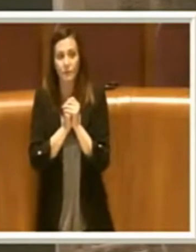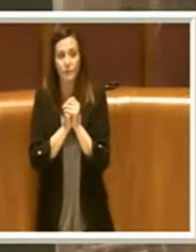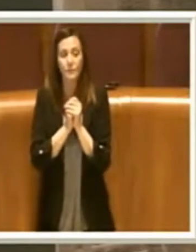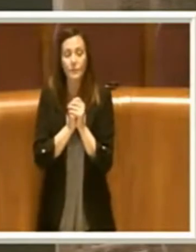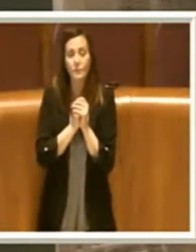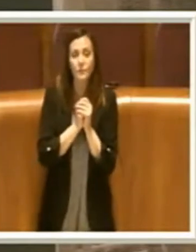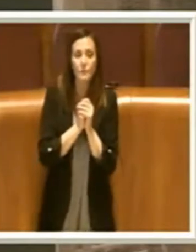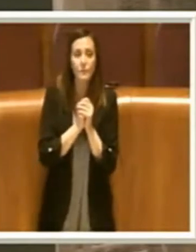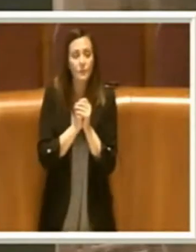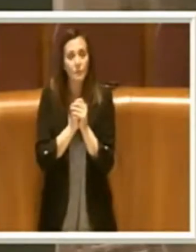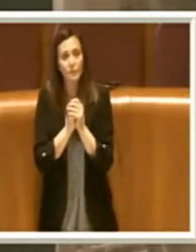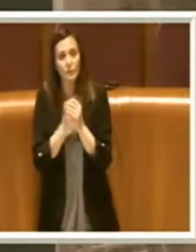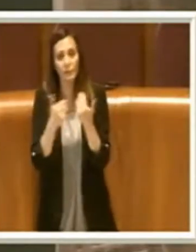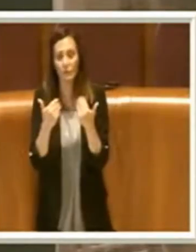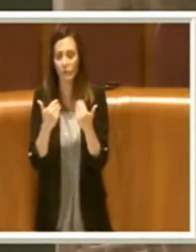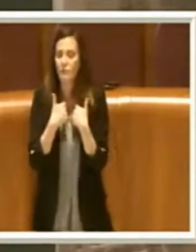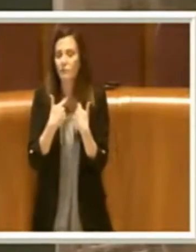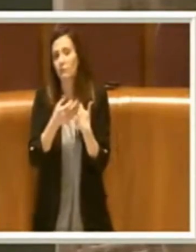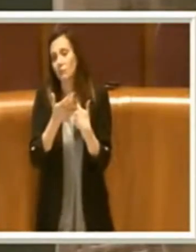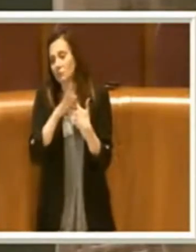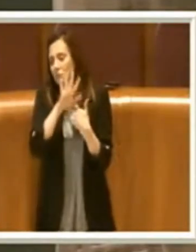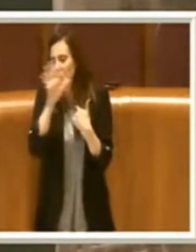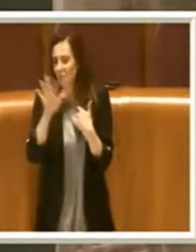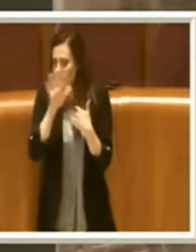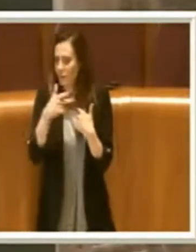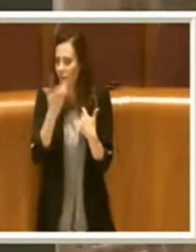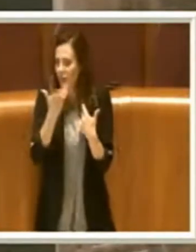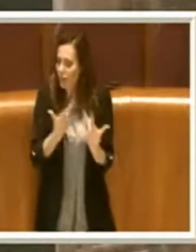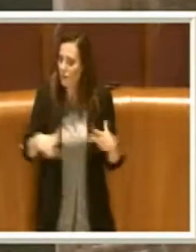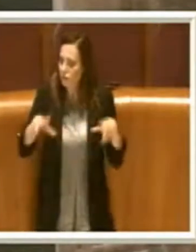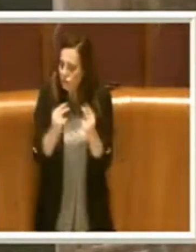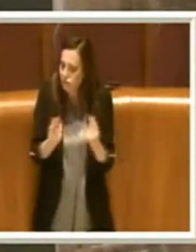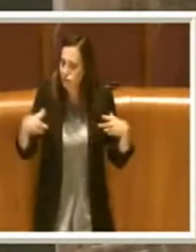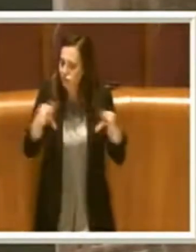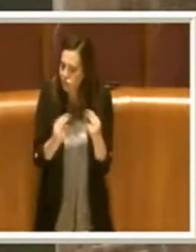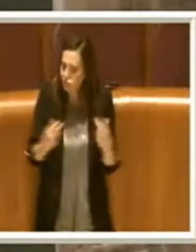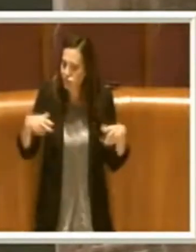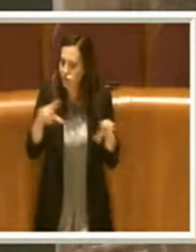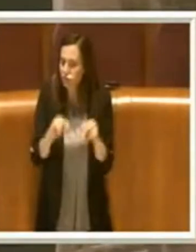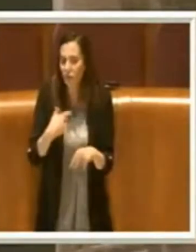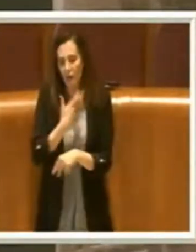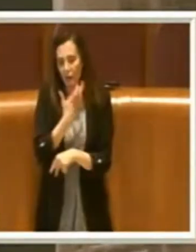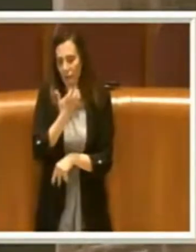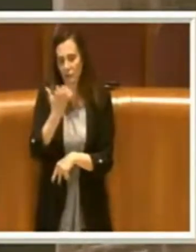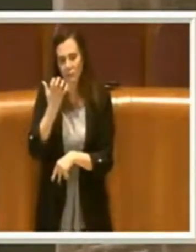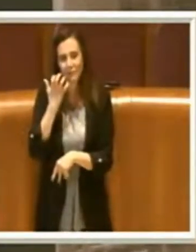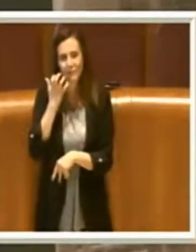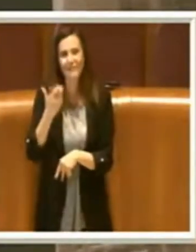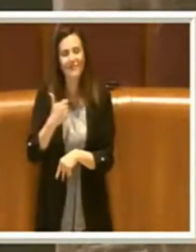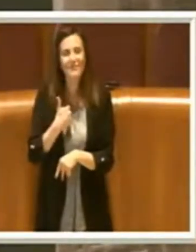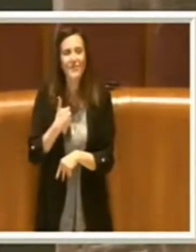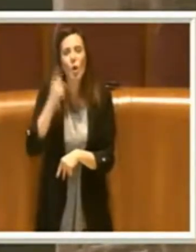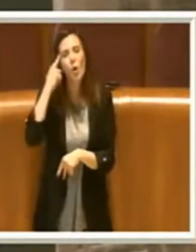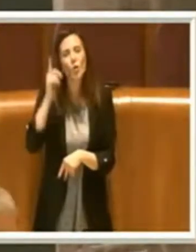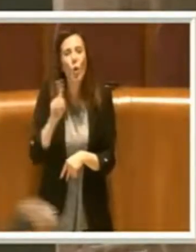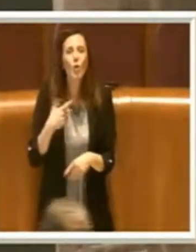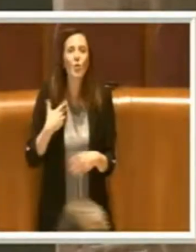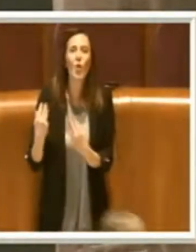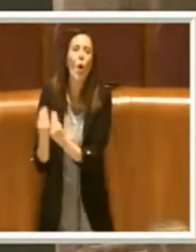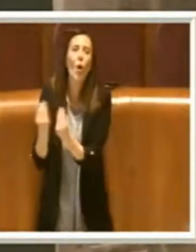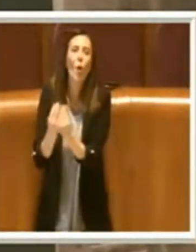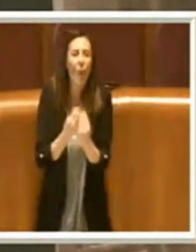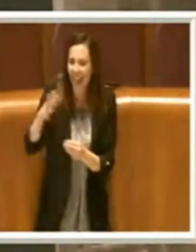sarò ridondante però ci tengo innanzitutto non so se i miei colleghi faranno altri